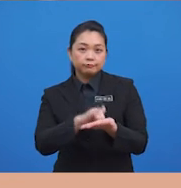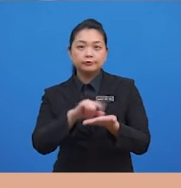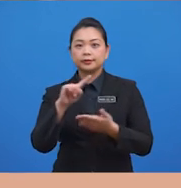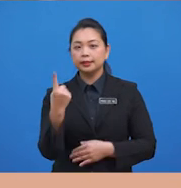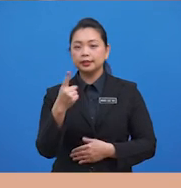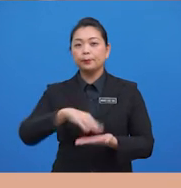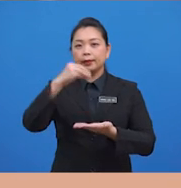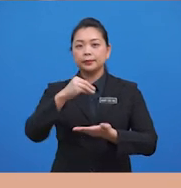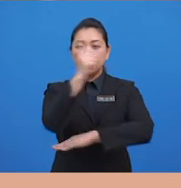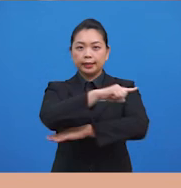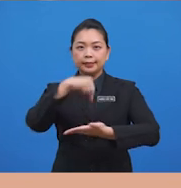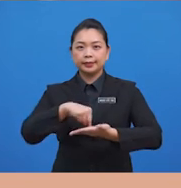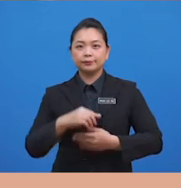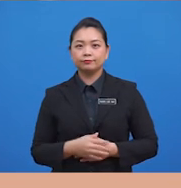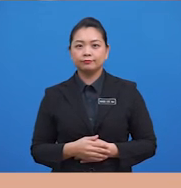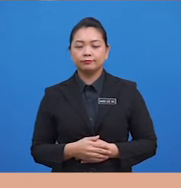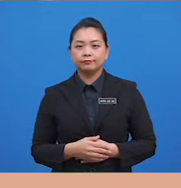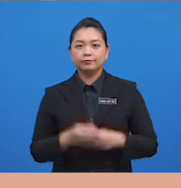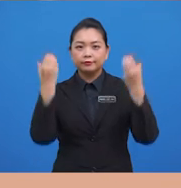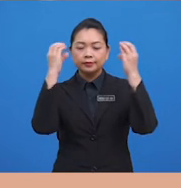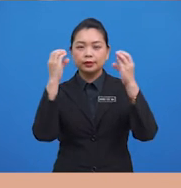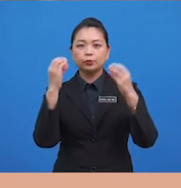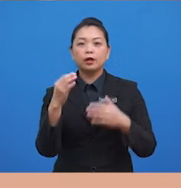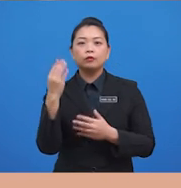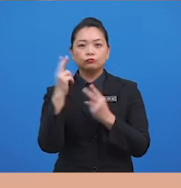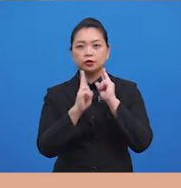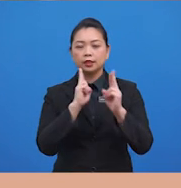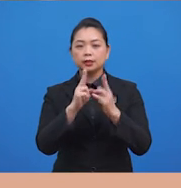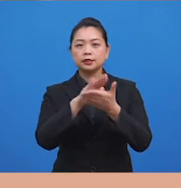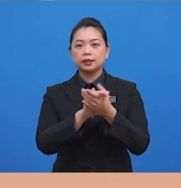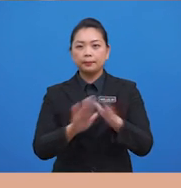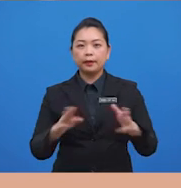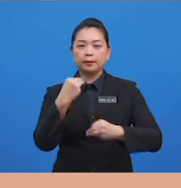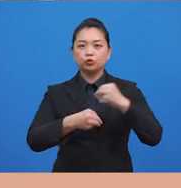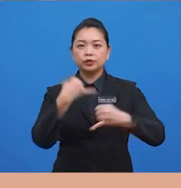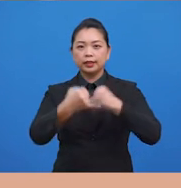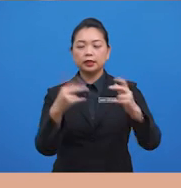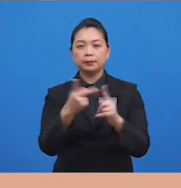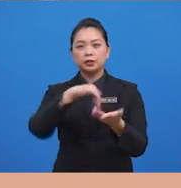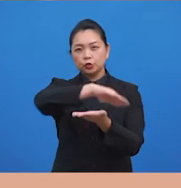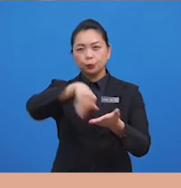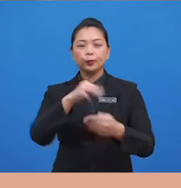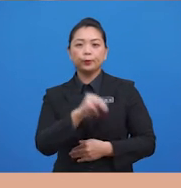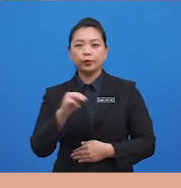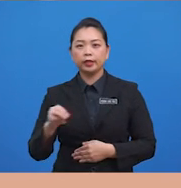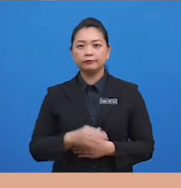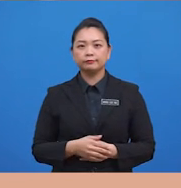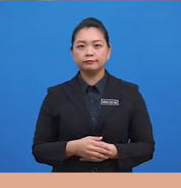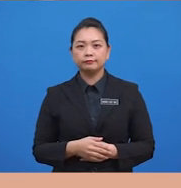Sekian sahaja untuk pembelajaran hari ini. Cikgu Azlima ucapkan selamat maju jaya kepada semua